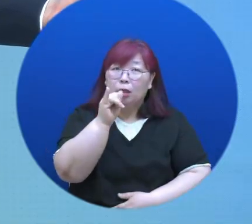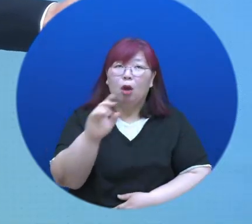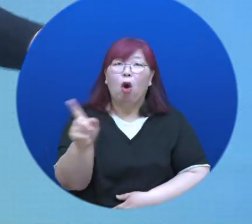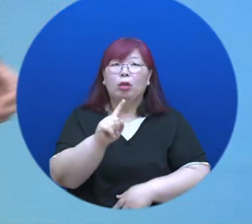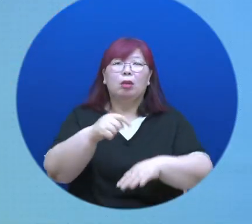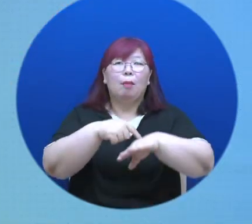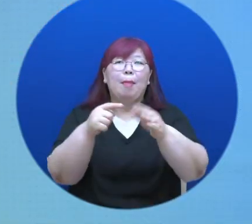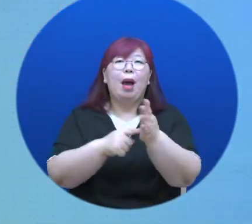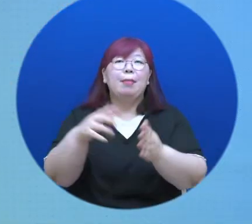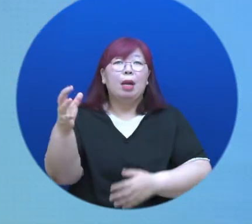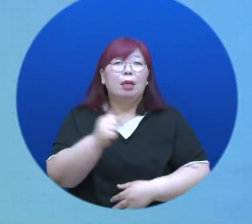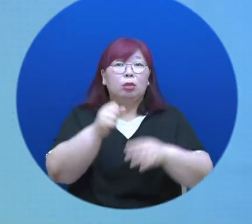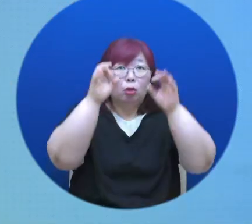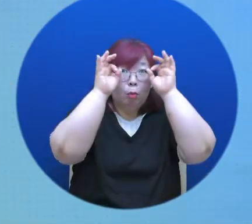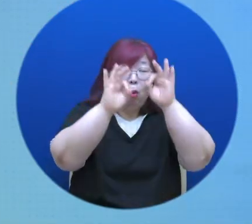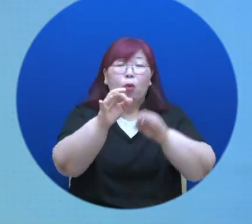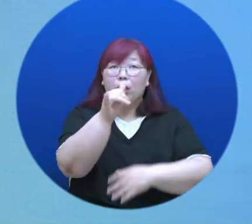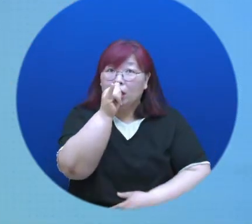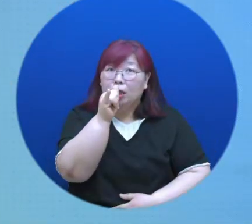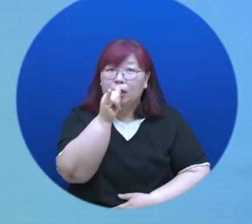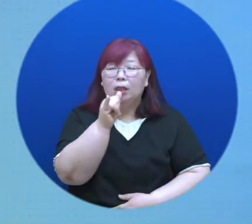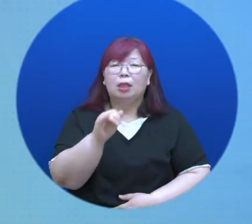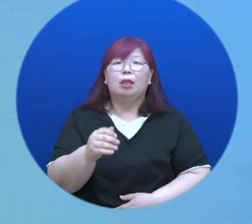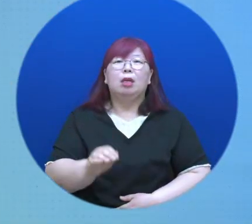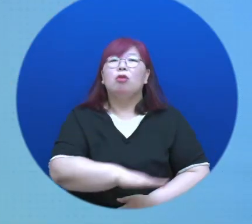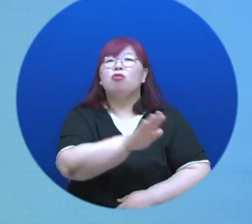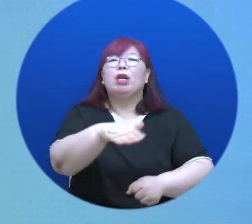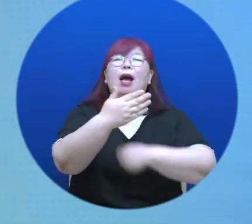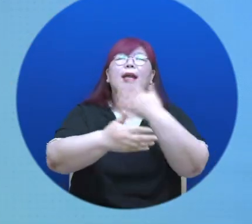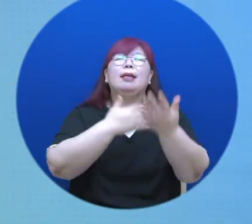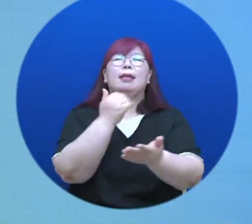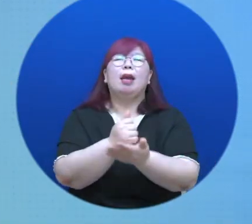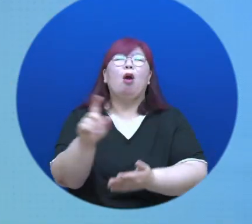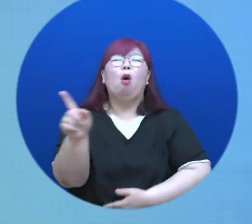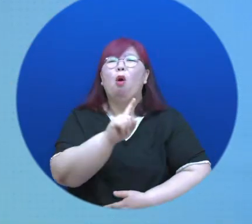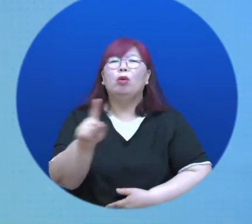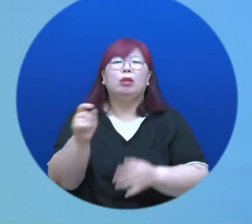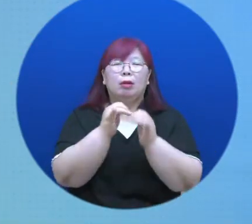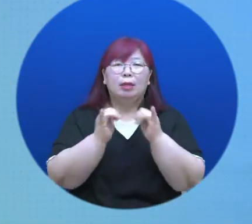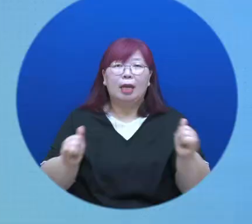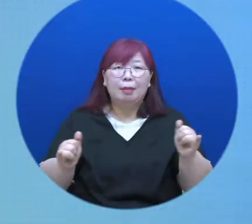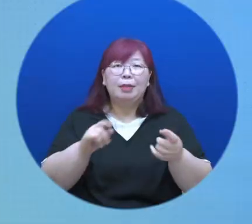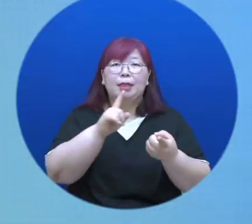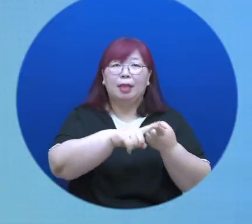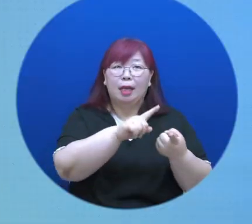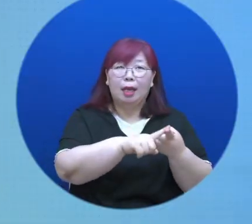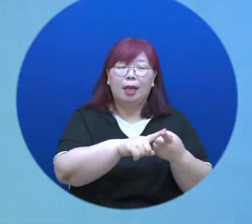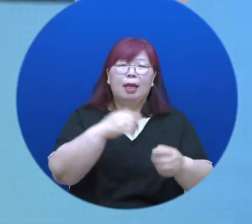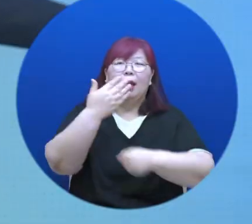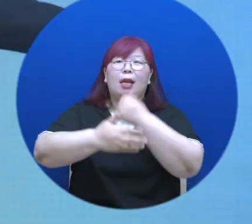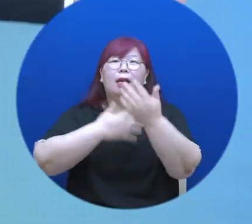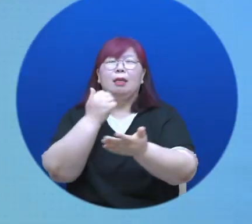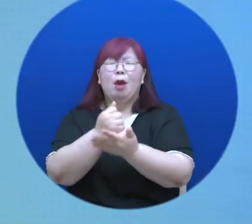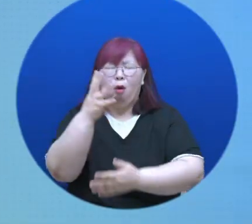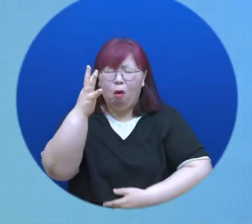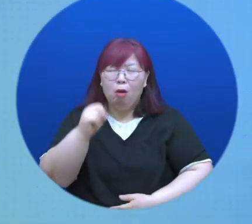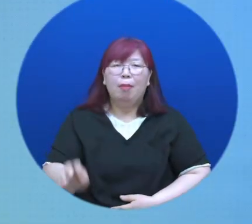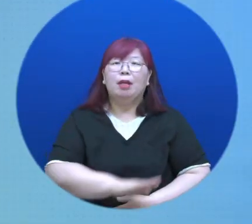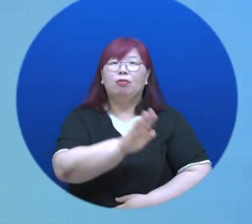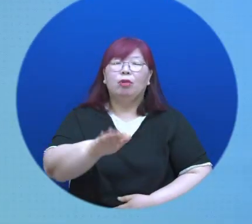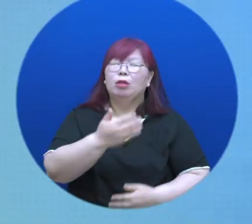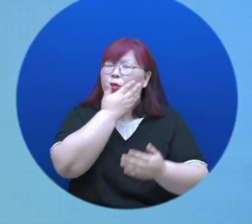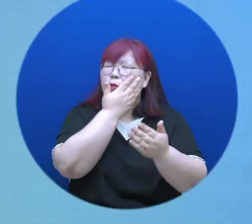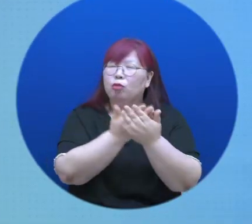보고 계신지, 내가 하나님께 어떤 존재인지, 하나님께서 나를 얼마나 소중히 여기시는지,